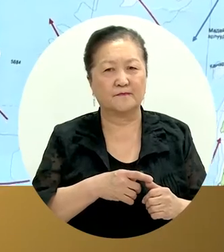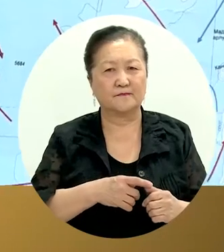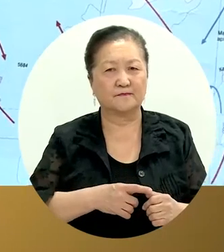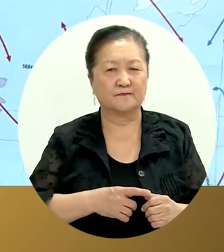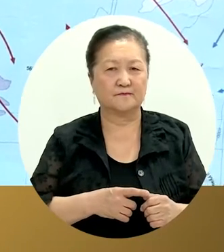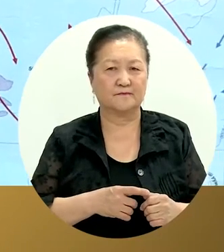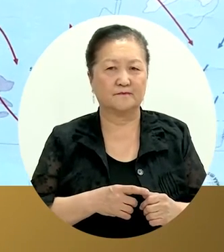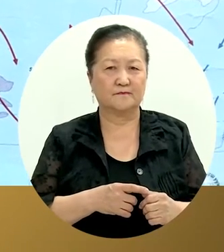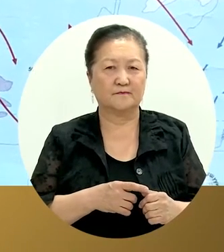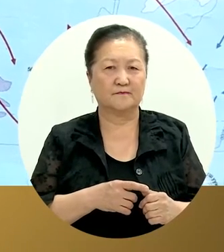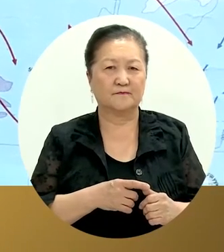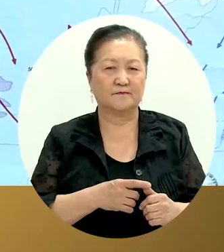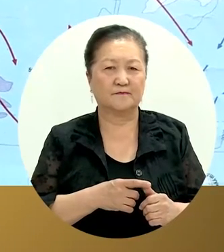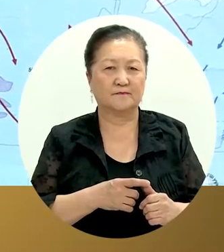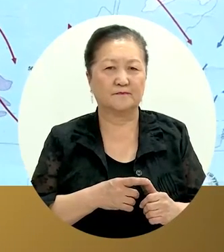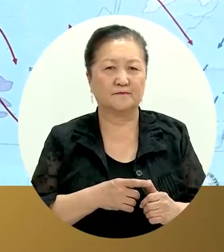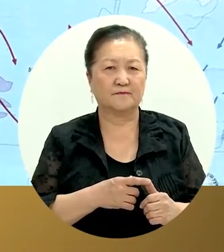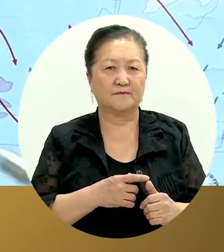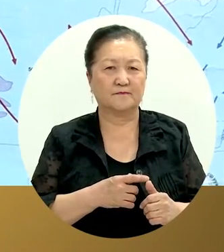байх нэ энэ урсгал маань. За энэний нэр